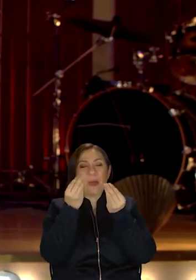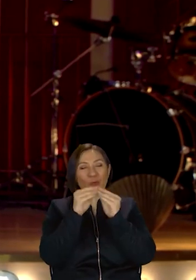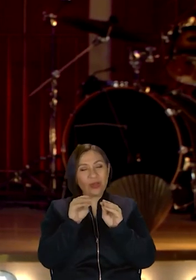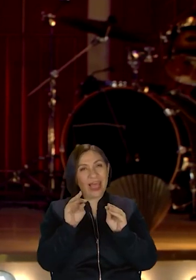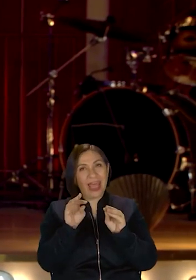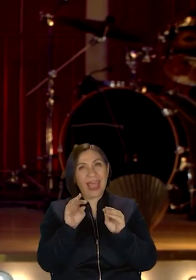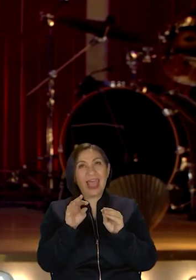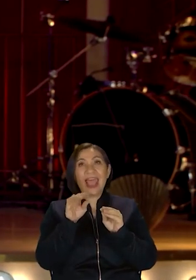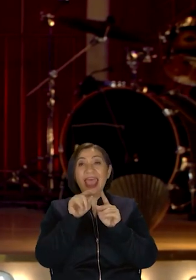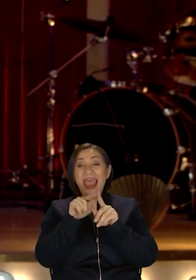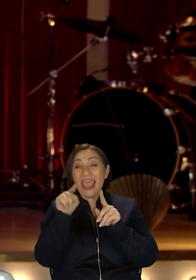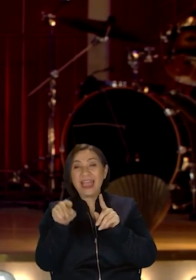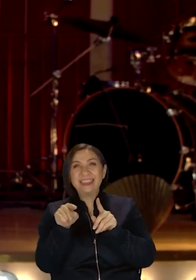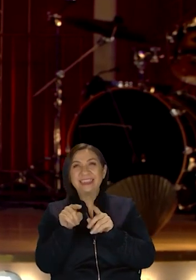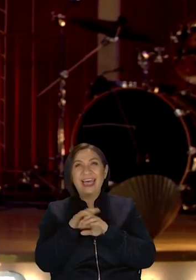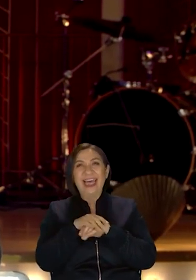yumurta yanında...